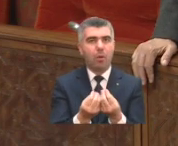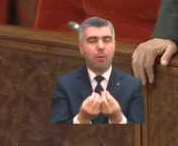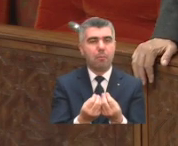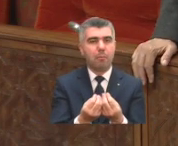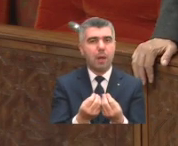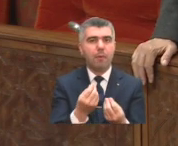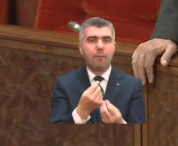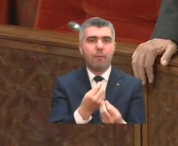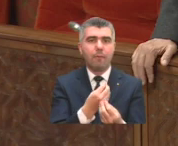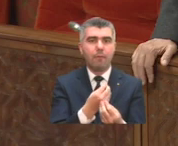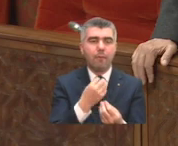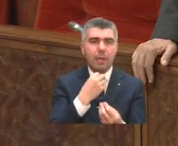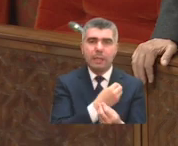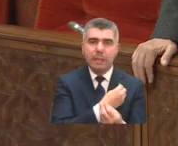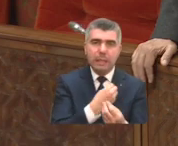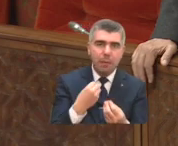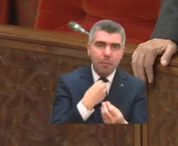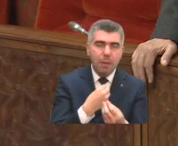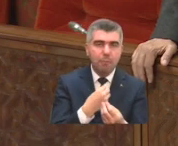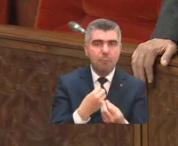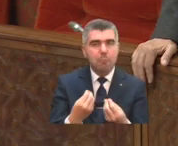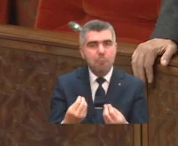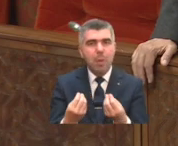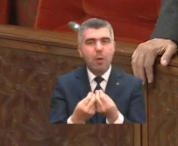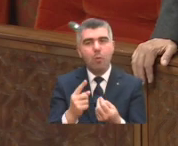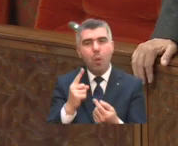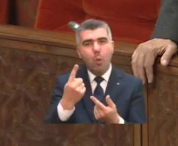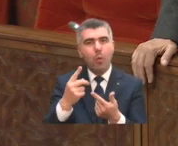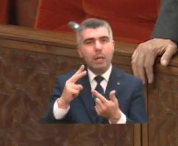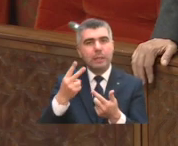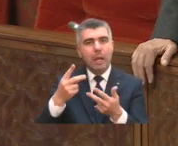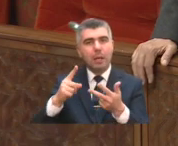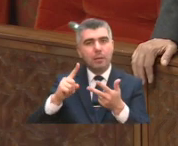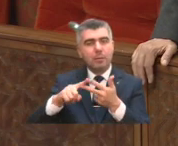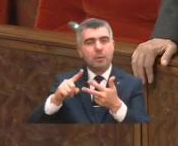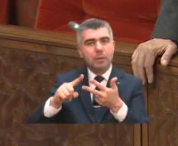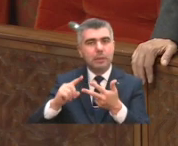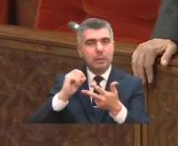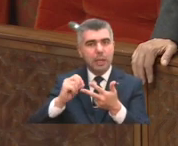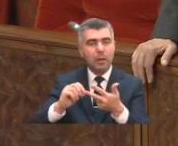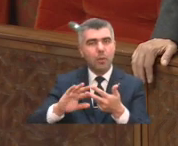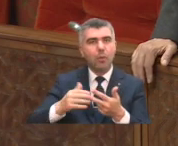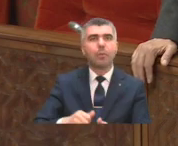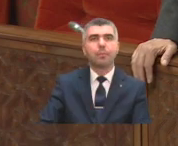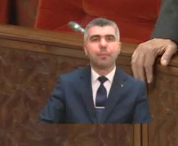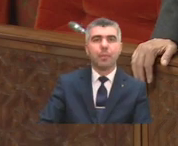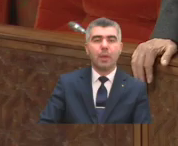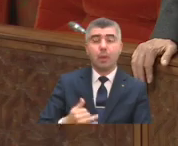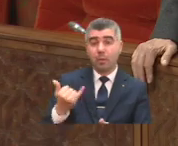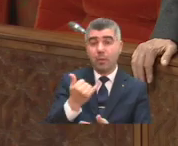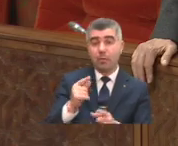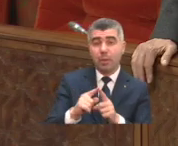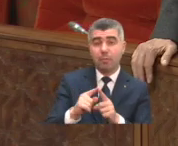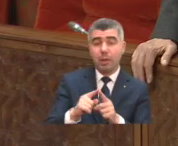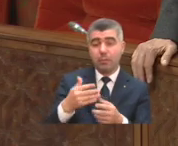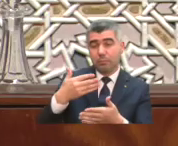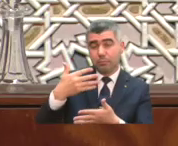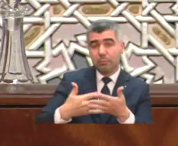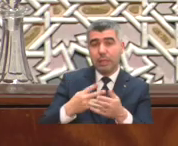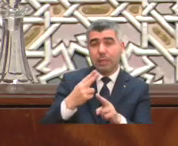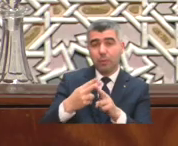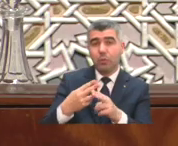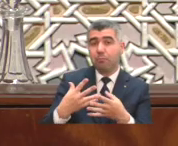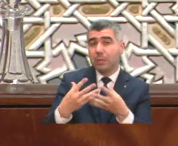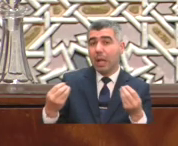لا بريسكريبسيون الوصفه تكون على البروتوكول الاول البروتوكول الثاني باش يمكننا نقننوا، والا راه لا منتهي هذا الشيء ديال الوصفات ديال العلاج ديال السرطان. شكرا